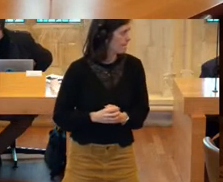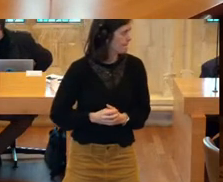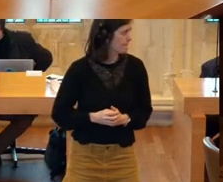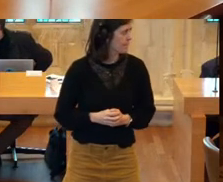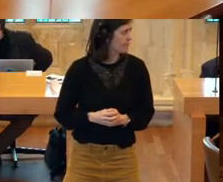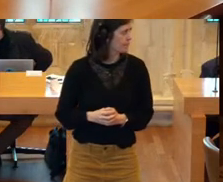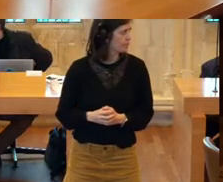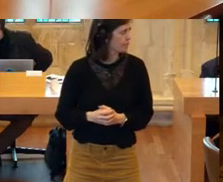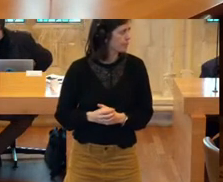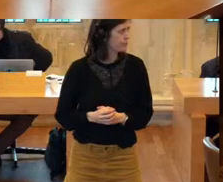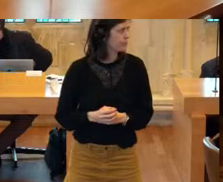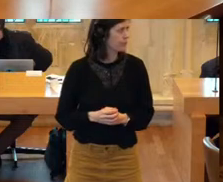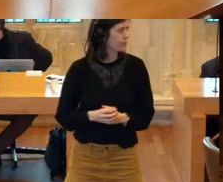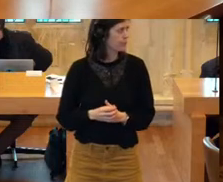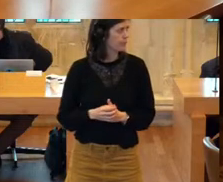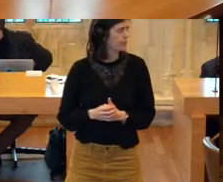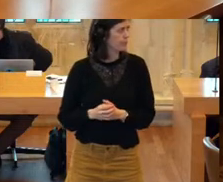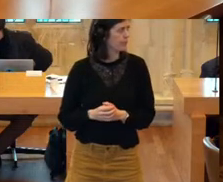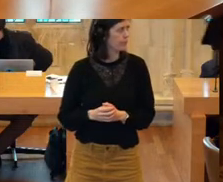Alors, le...